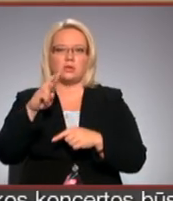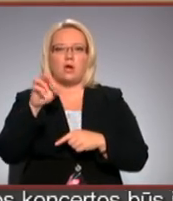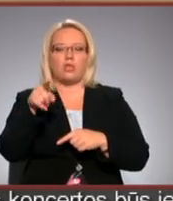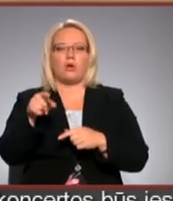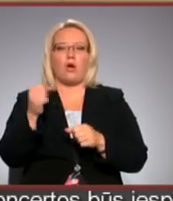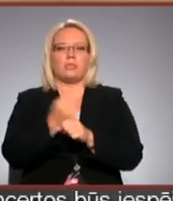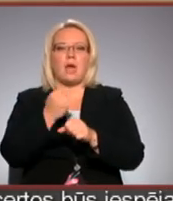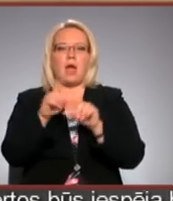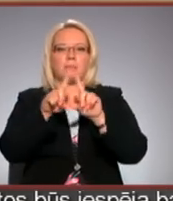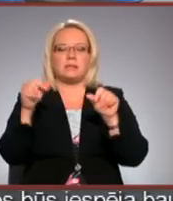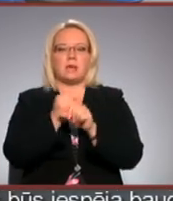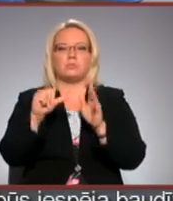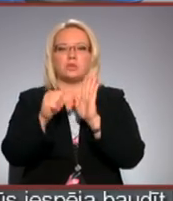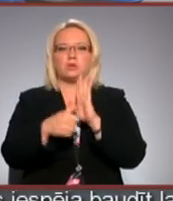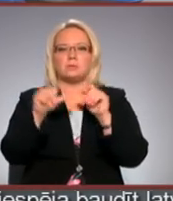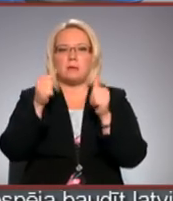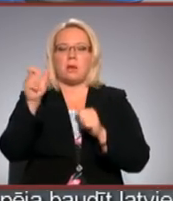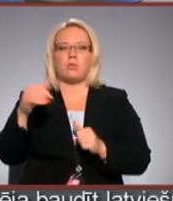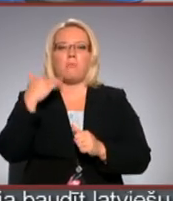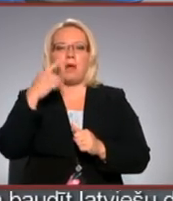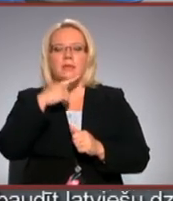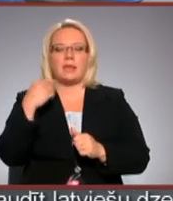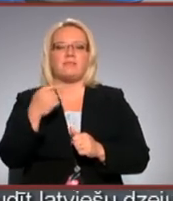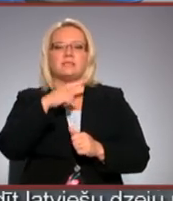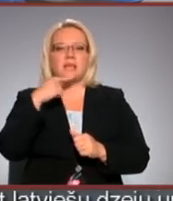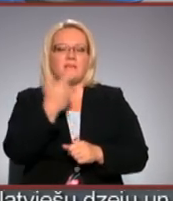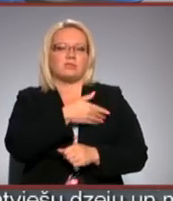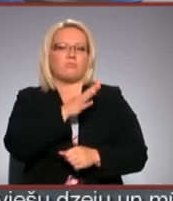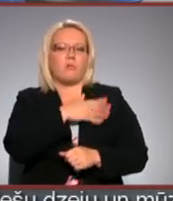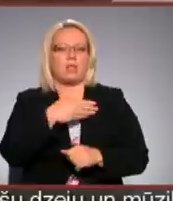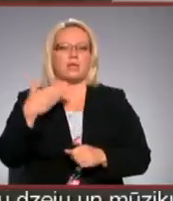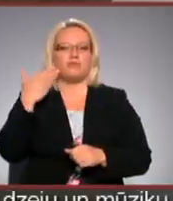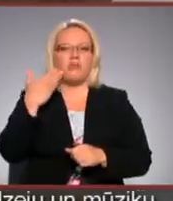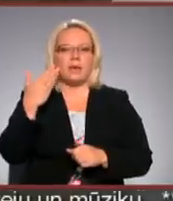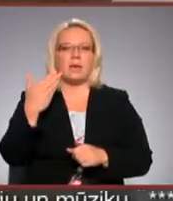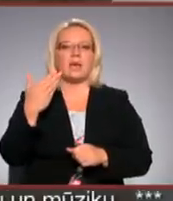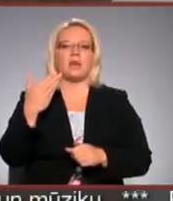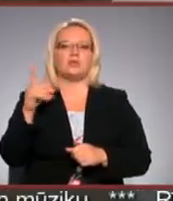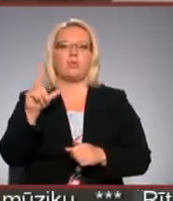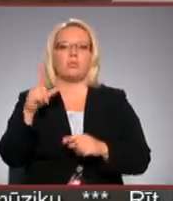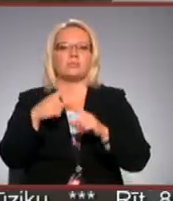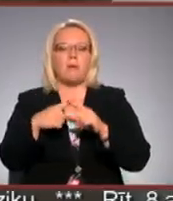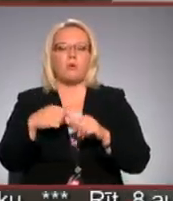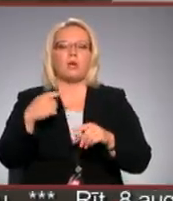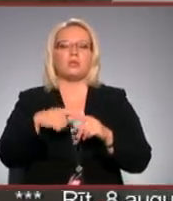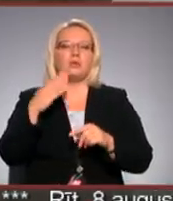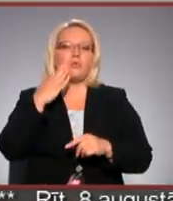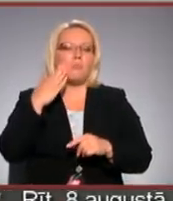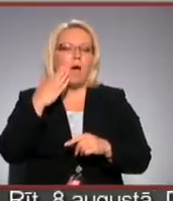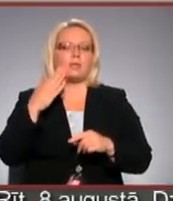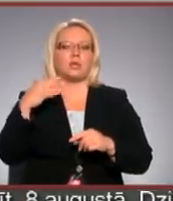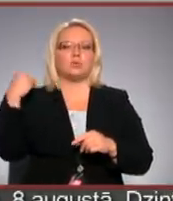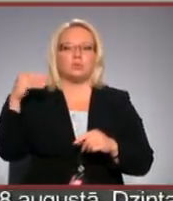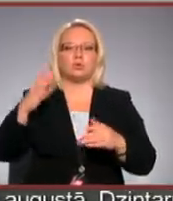darbnīcās darbosies 16 mākslinieki no Baltkrievijas, Krievijas, Polijas, Čehijas, Luksemburgas, Rumānijas, Turcijas,